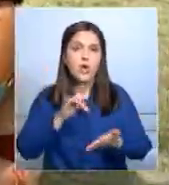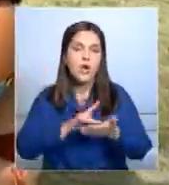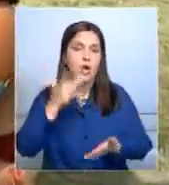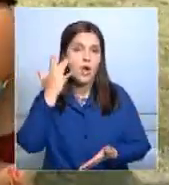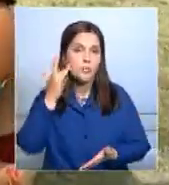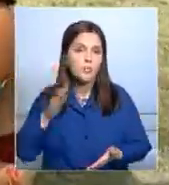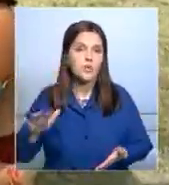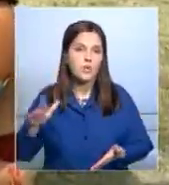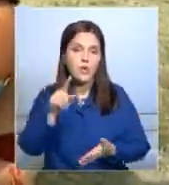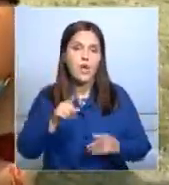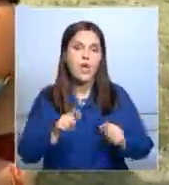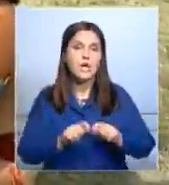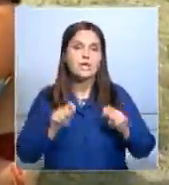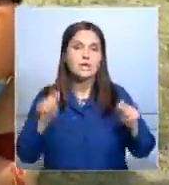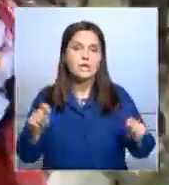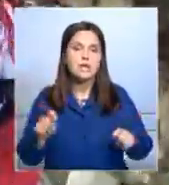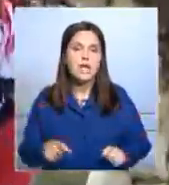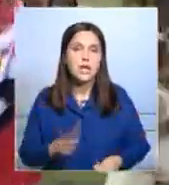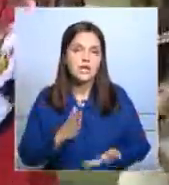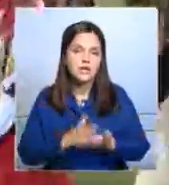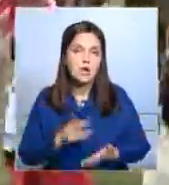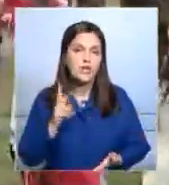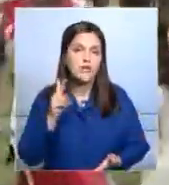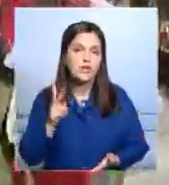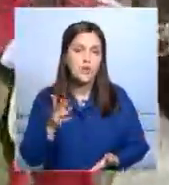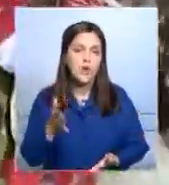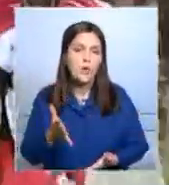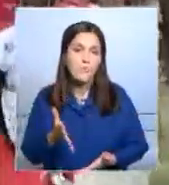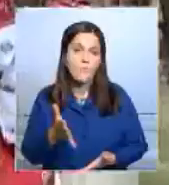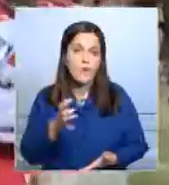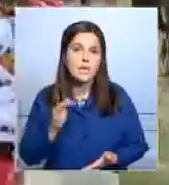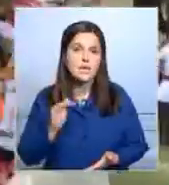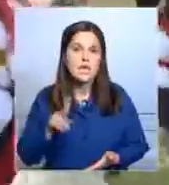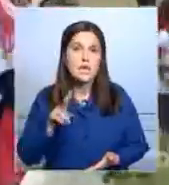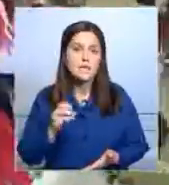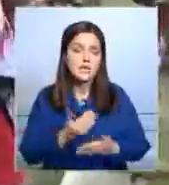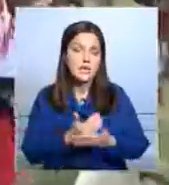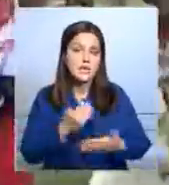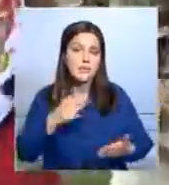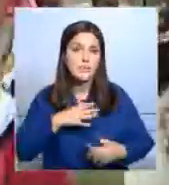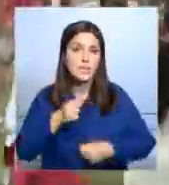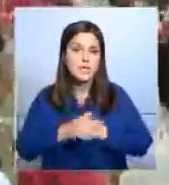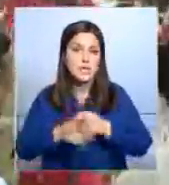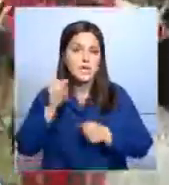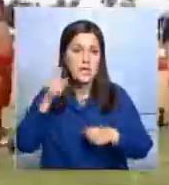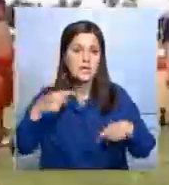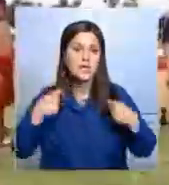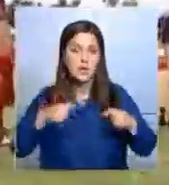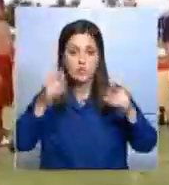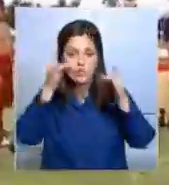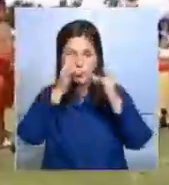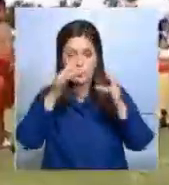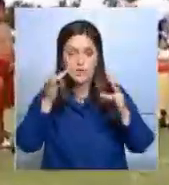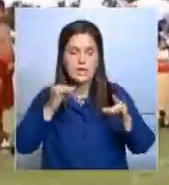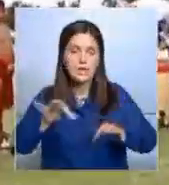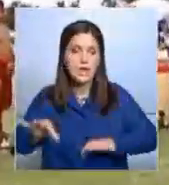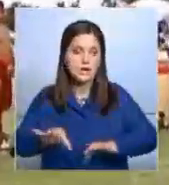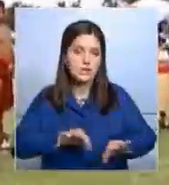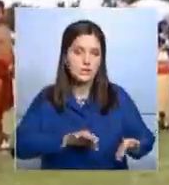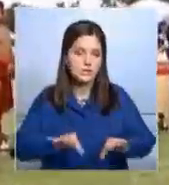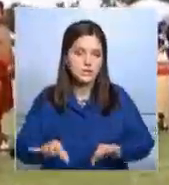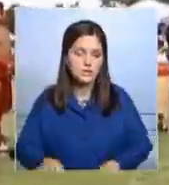на американском континенте. Он основан около 2500 лет назад и был центром древней торговли, культуры